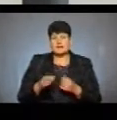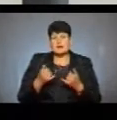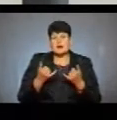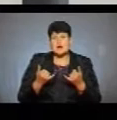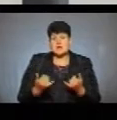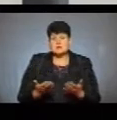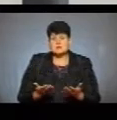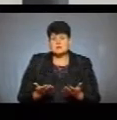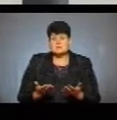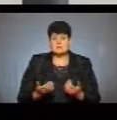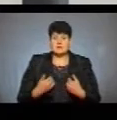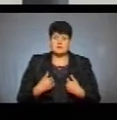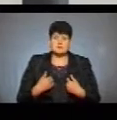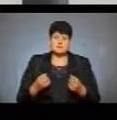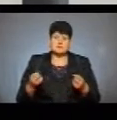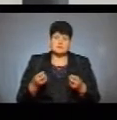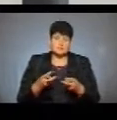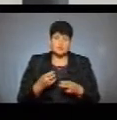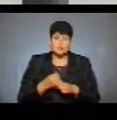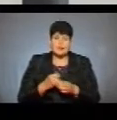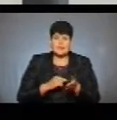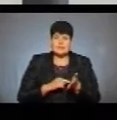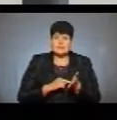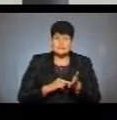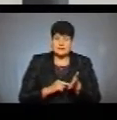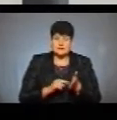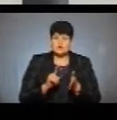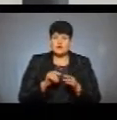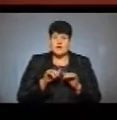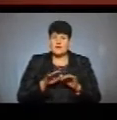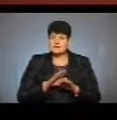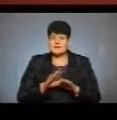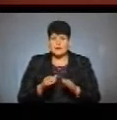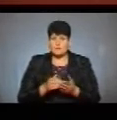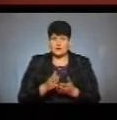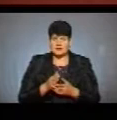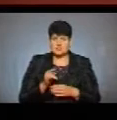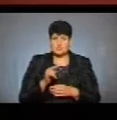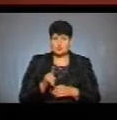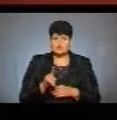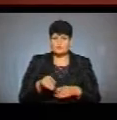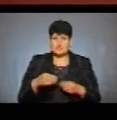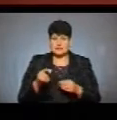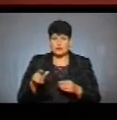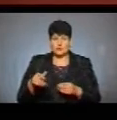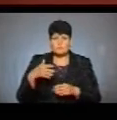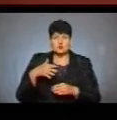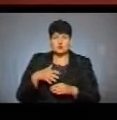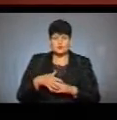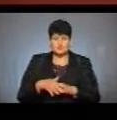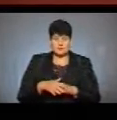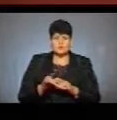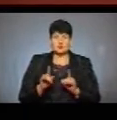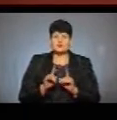Наразі ми спеціально навмисно зробили наголос на тому, що акція не політична, для того, щоб дати людям зрозуміти,